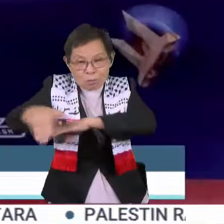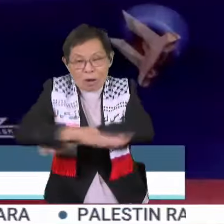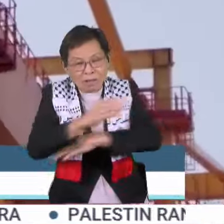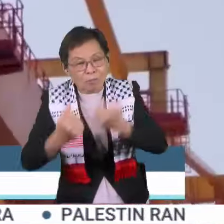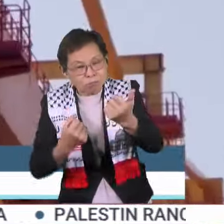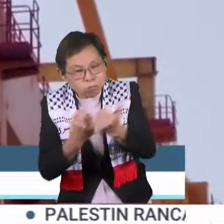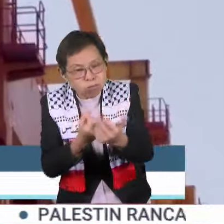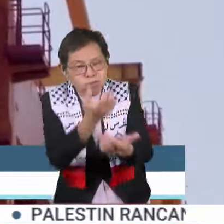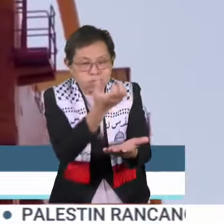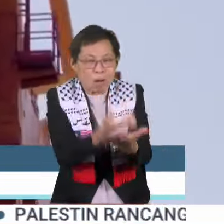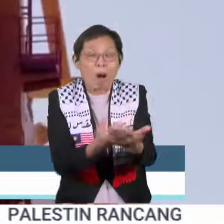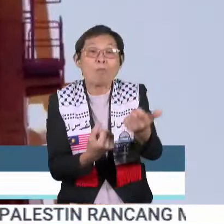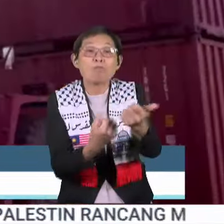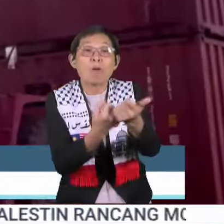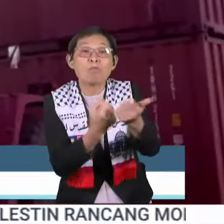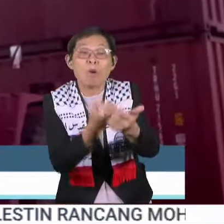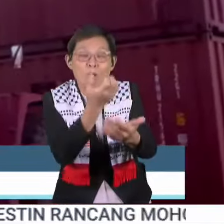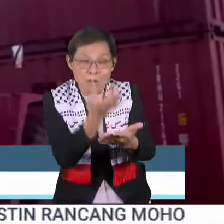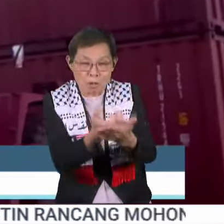ekonomi